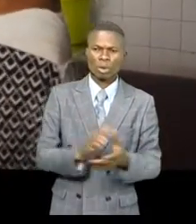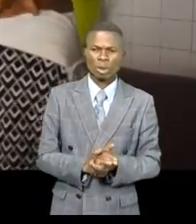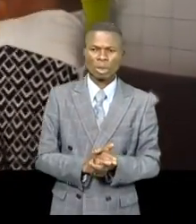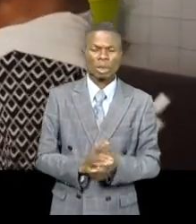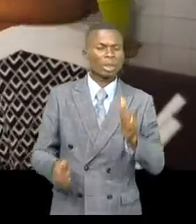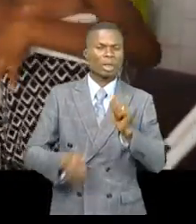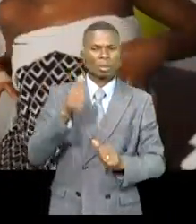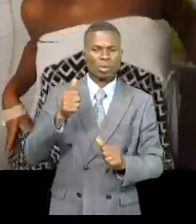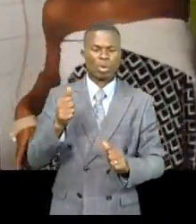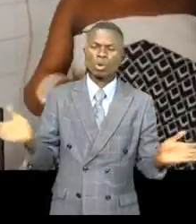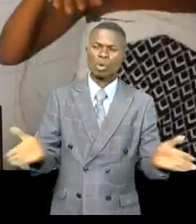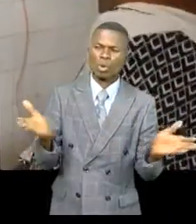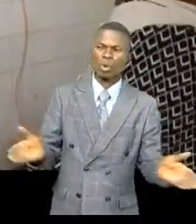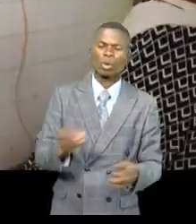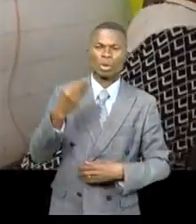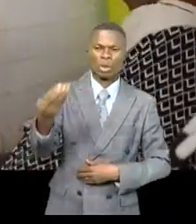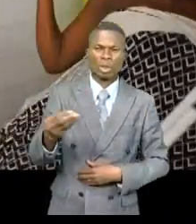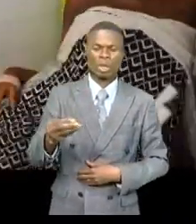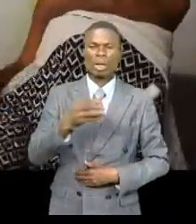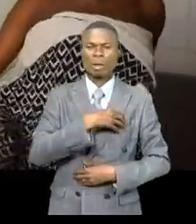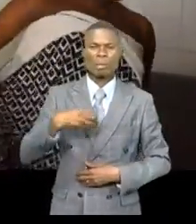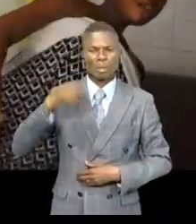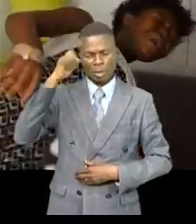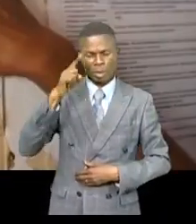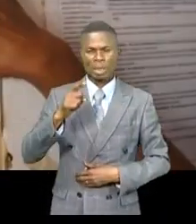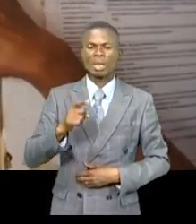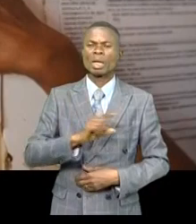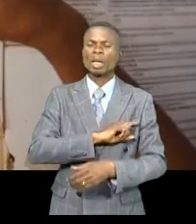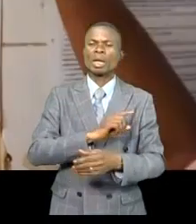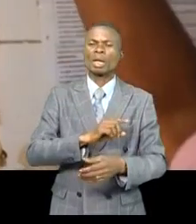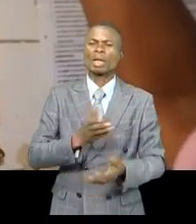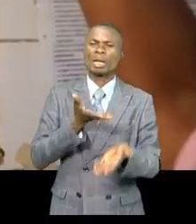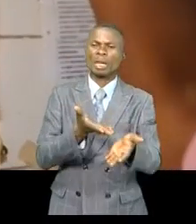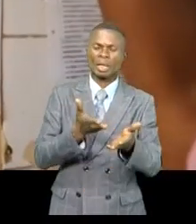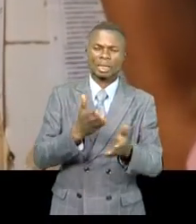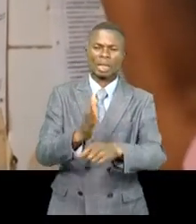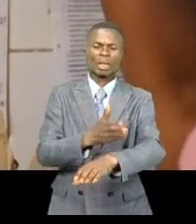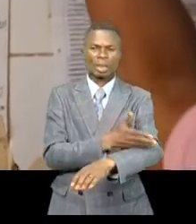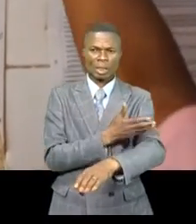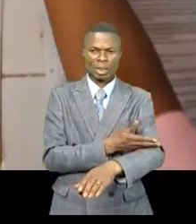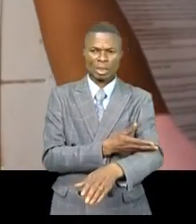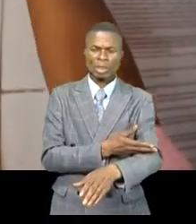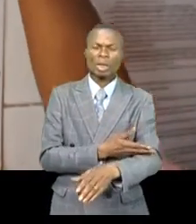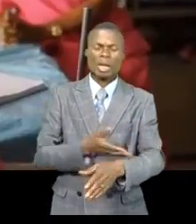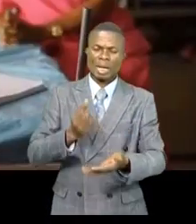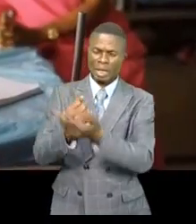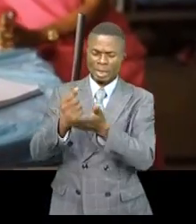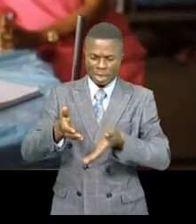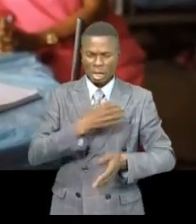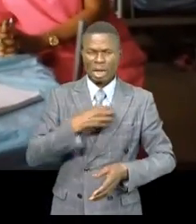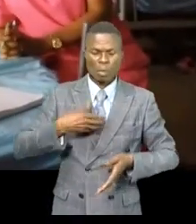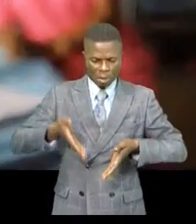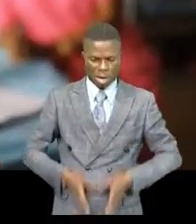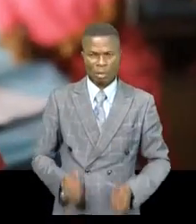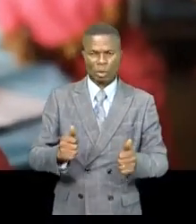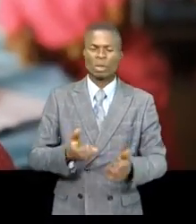Au-delà du réconfort qu'elle apporte, la sage-femme surveille la grossesse, en suit l'évolution et va même gérer l'accouchement. Une